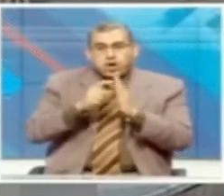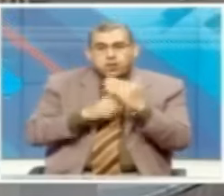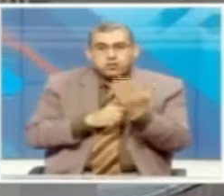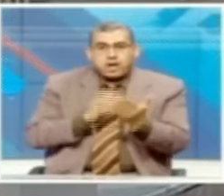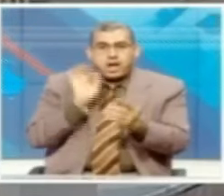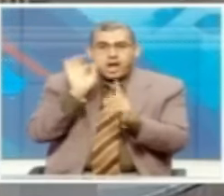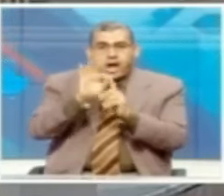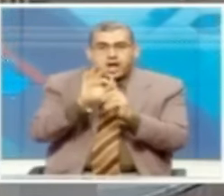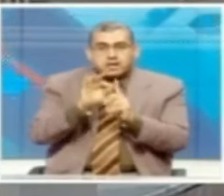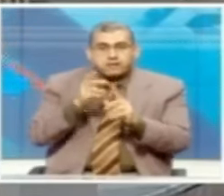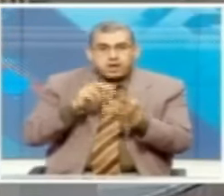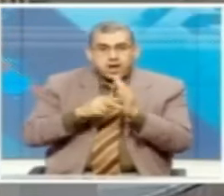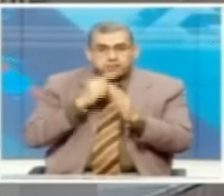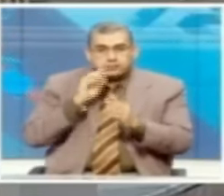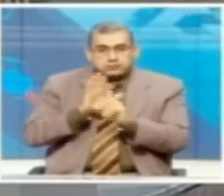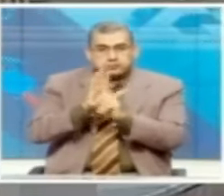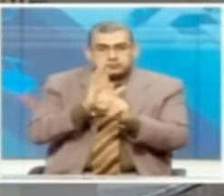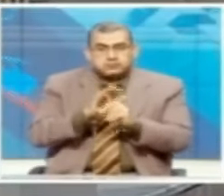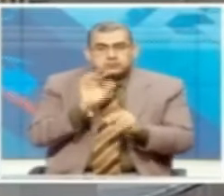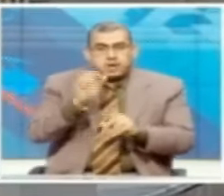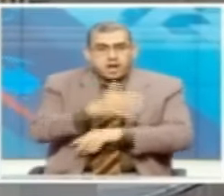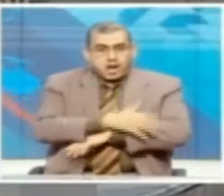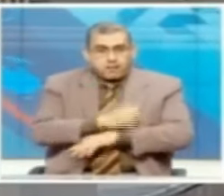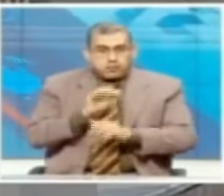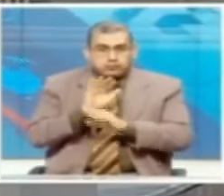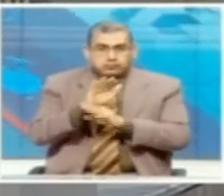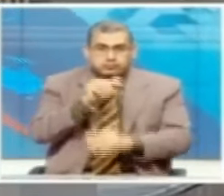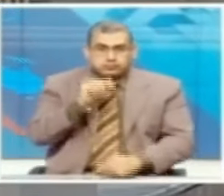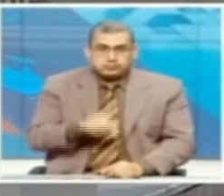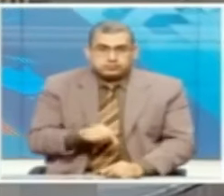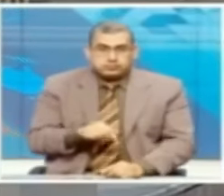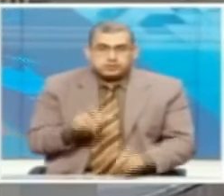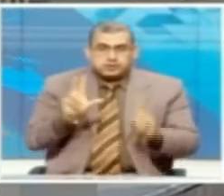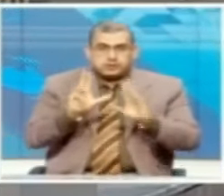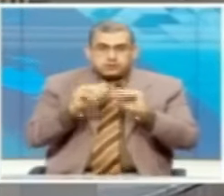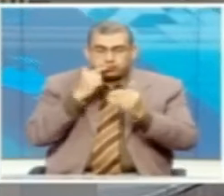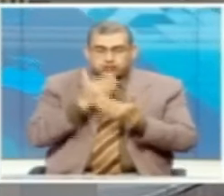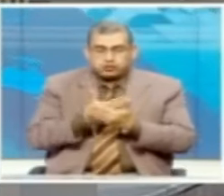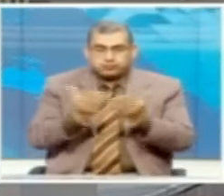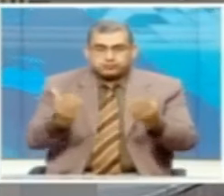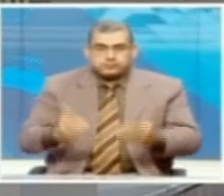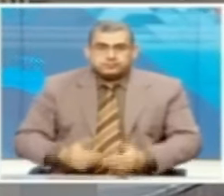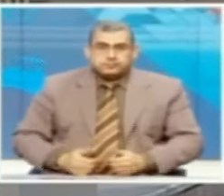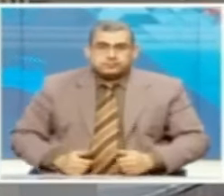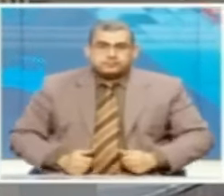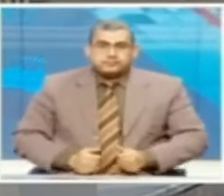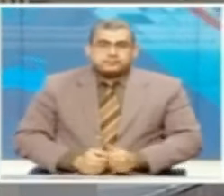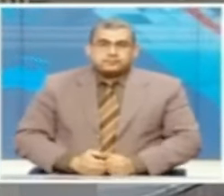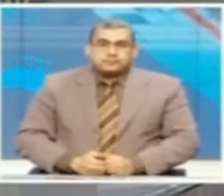يهدف كذلك إلى حماية الفئات الأولى بالرعاية. من مجلس الشيوخ محمود إسماعيل، التلفزيون المصري.